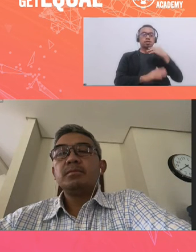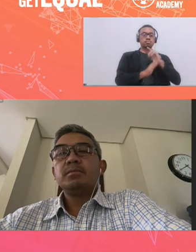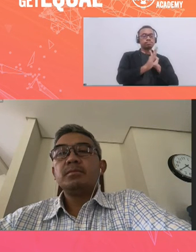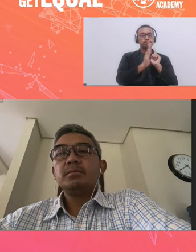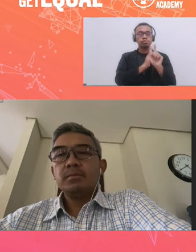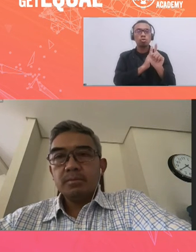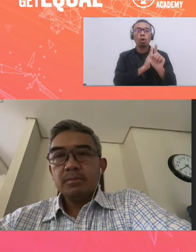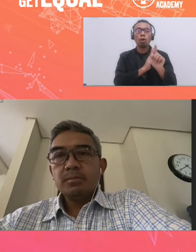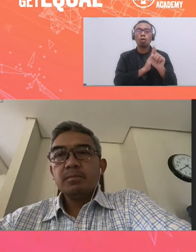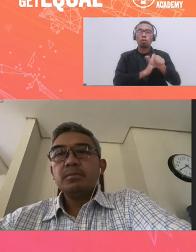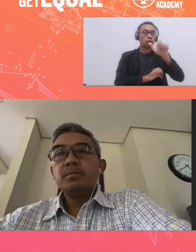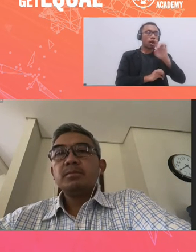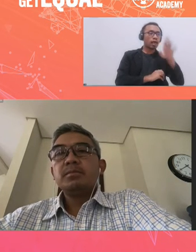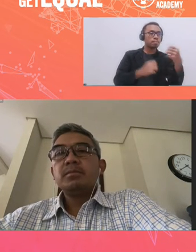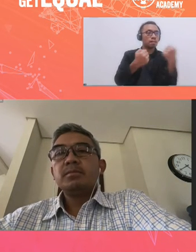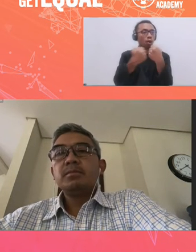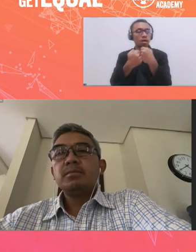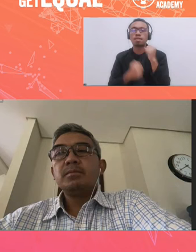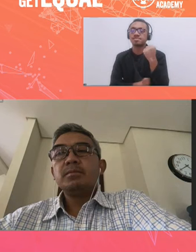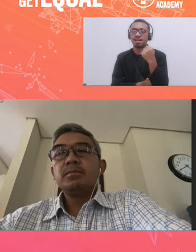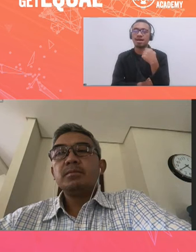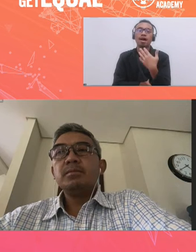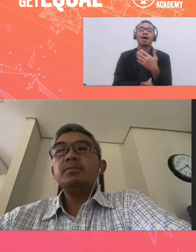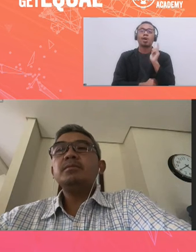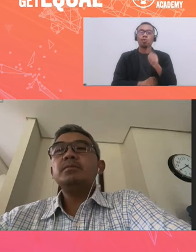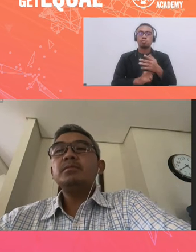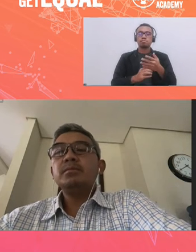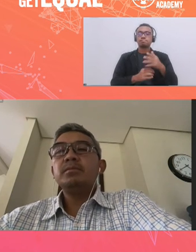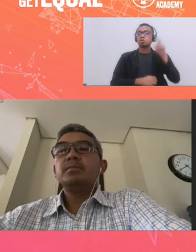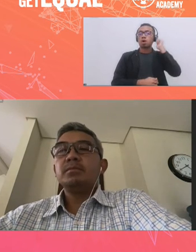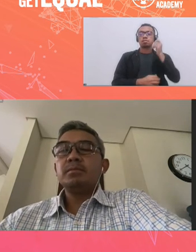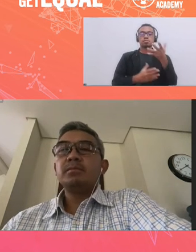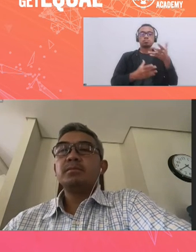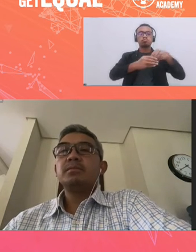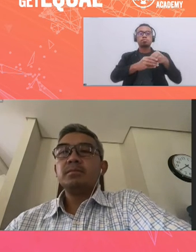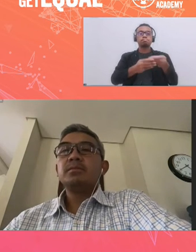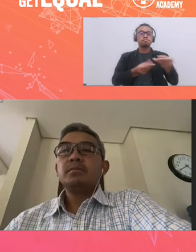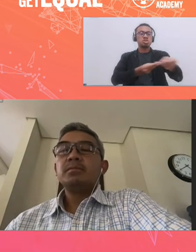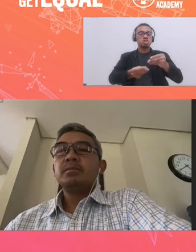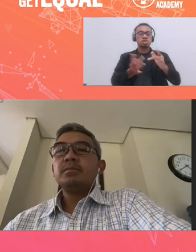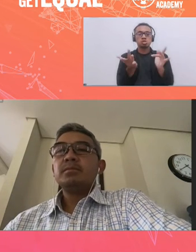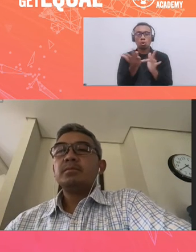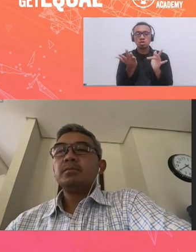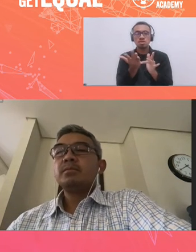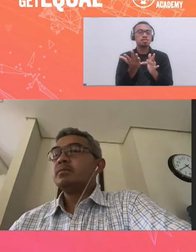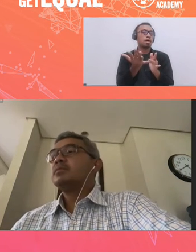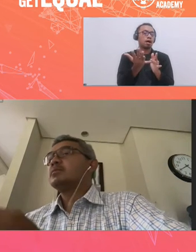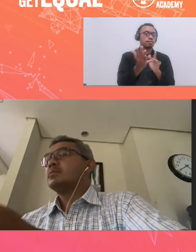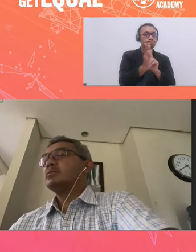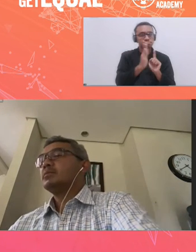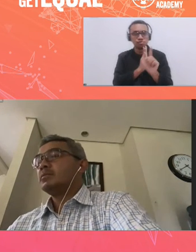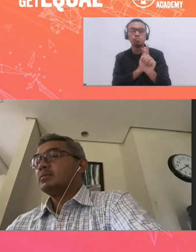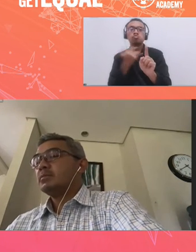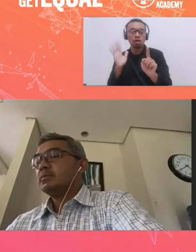bisnis, dan masuk dunia ilmu pengetahuan, teknologi, terutama teknologinya, ya. Kalau mereka creating